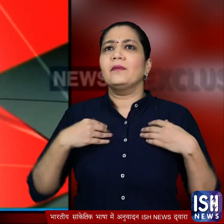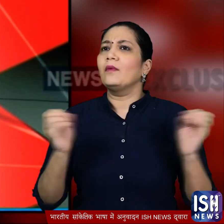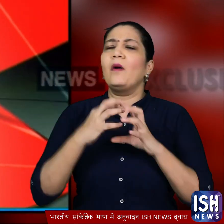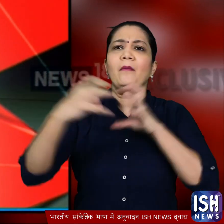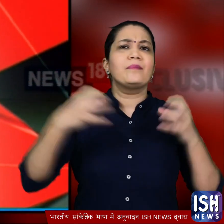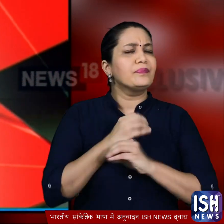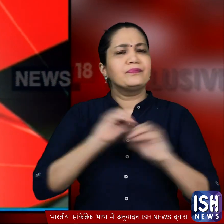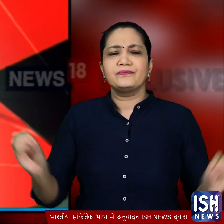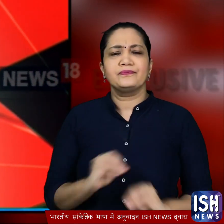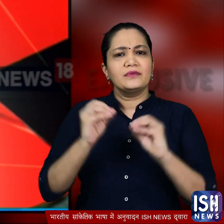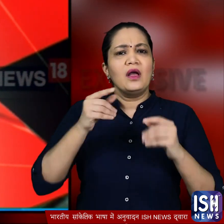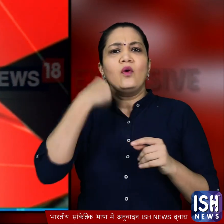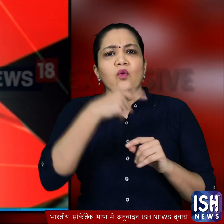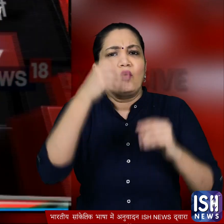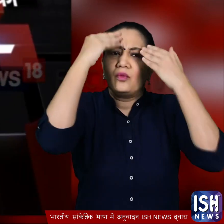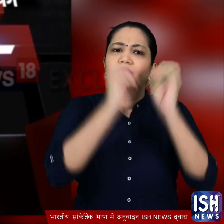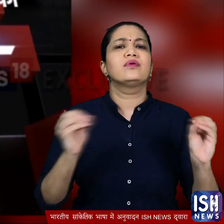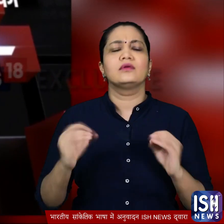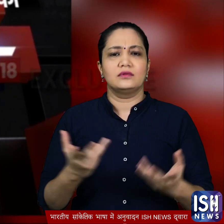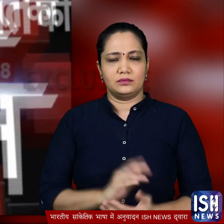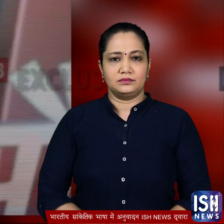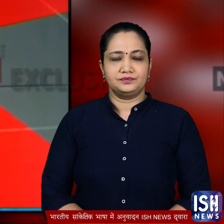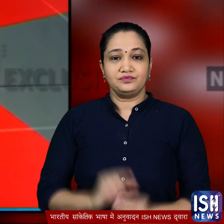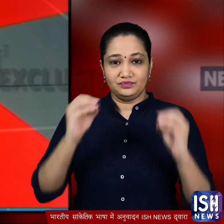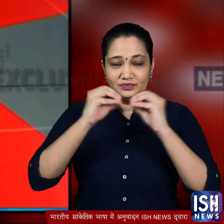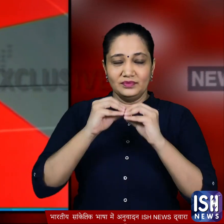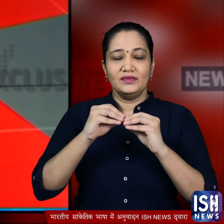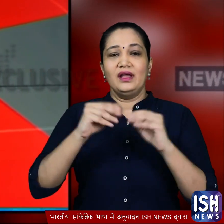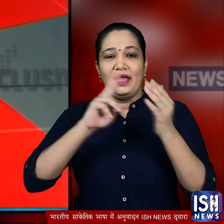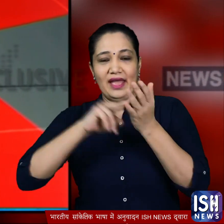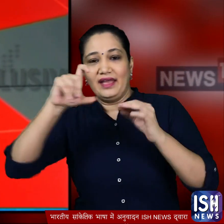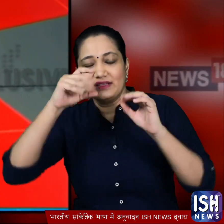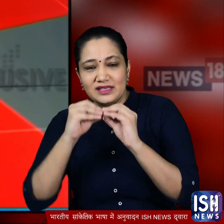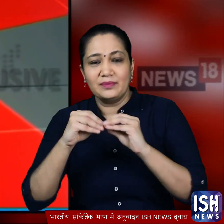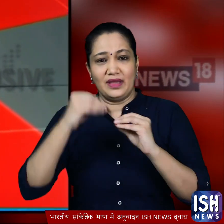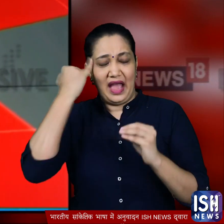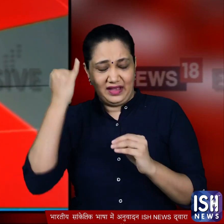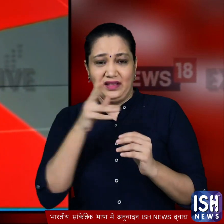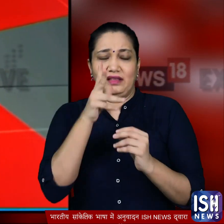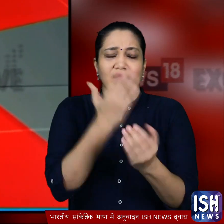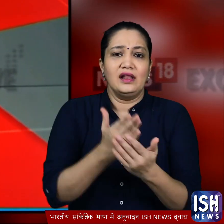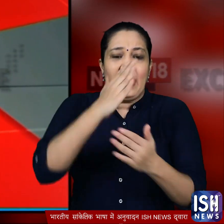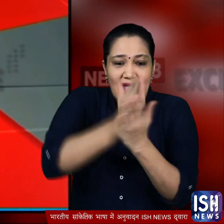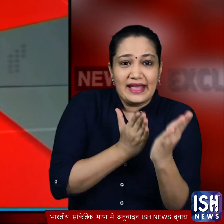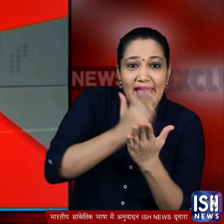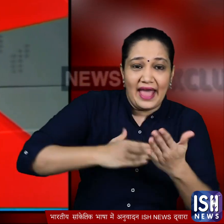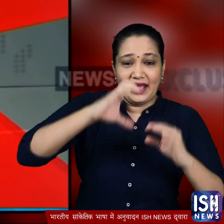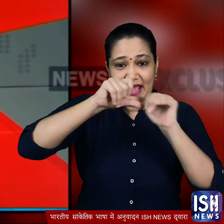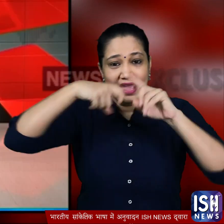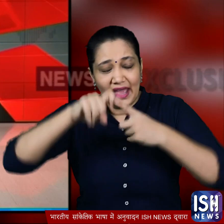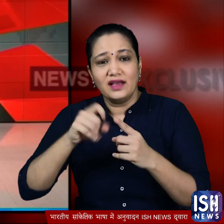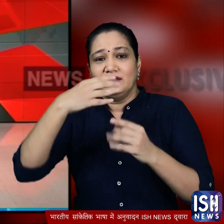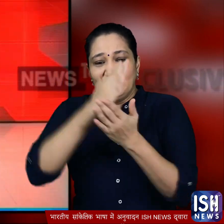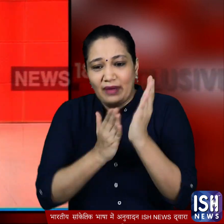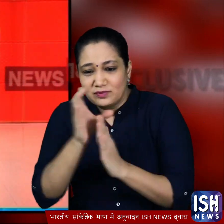होने से इनकार किया और हमलावरों को पहचान भी नहीं पाया। मुंबई में नारकोटिक्स कंट्रोल ब्यूरो का दावा है कि कुछ लोग केक और पेस्ट्री में